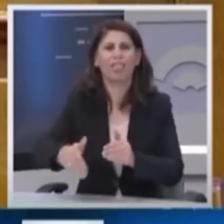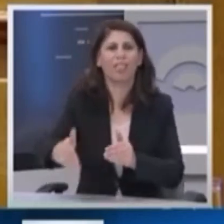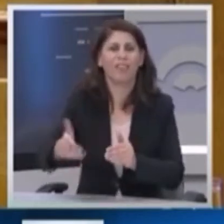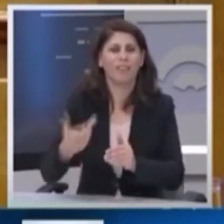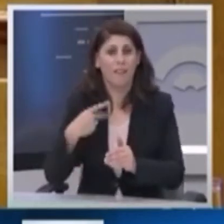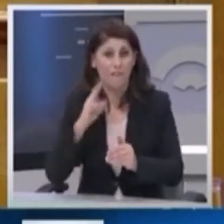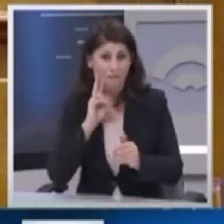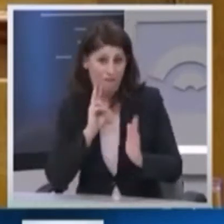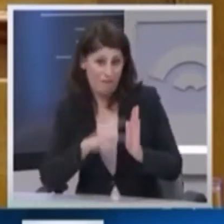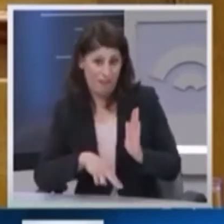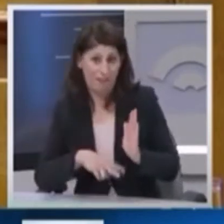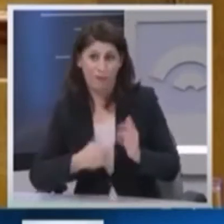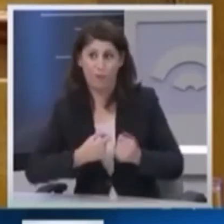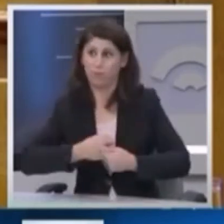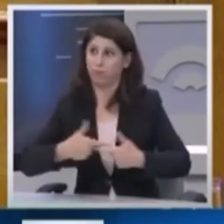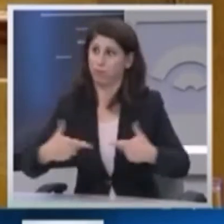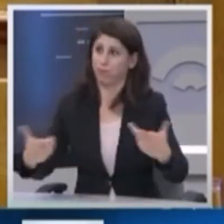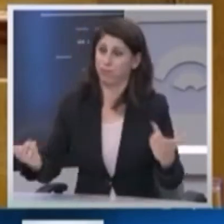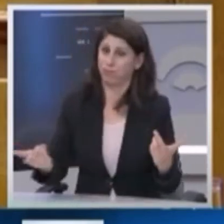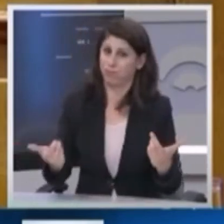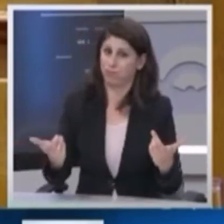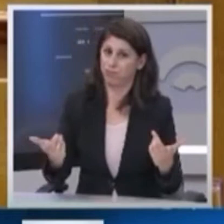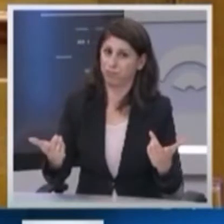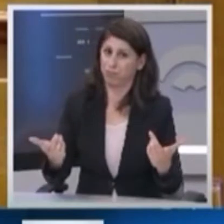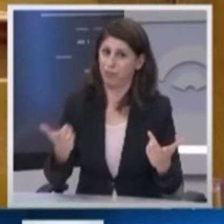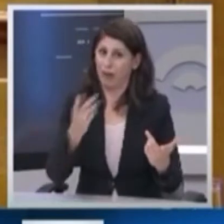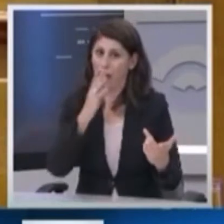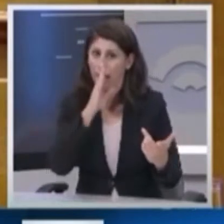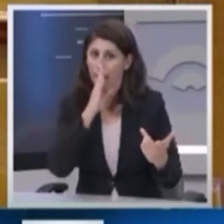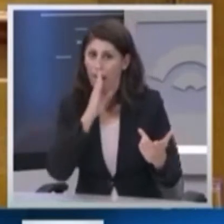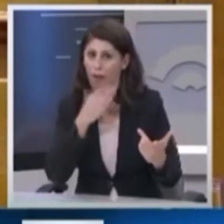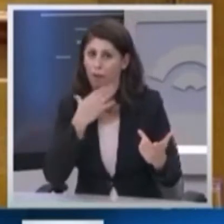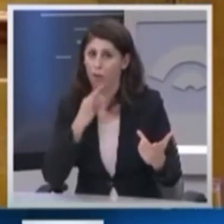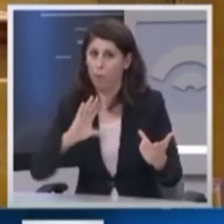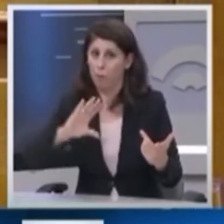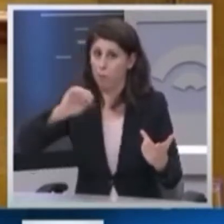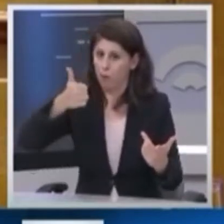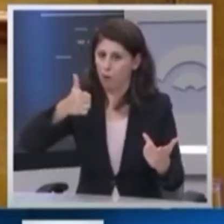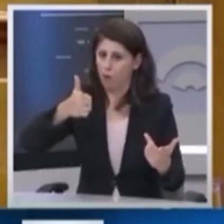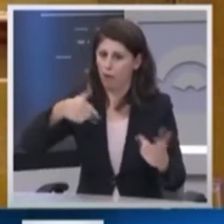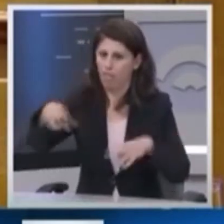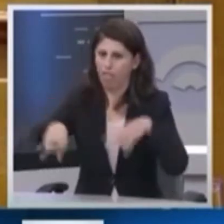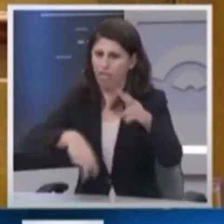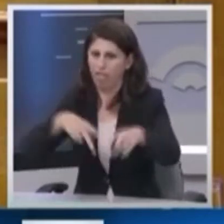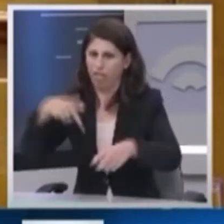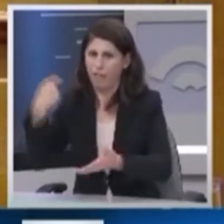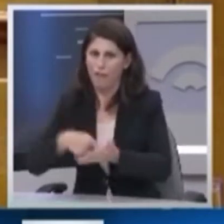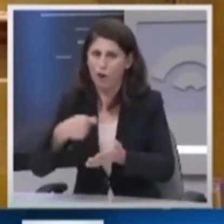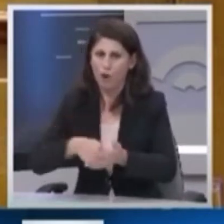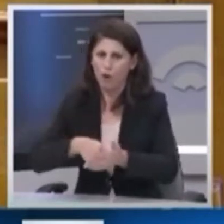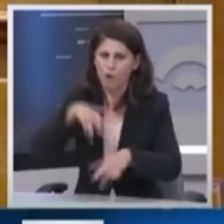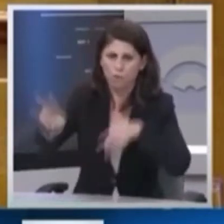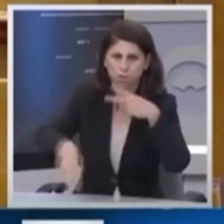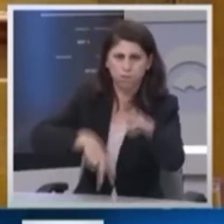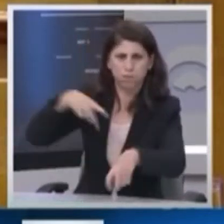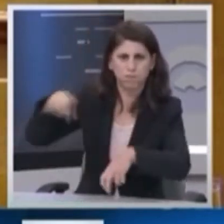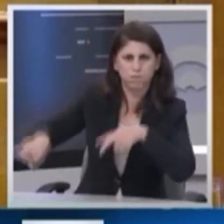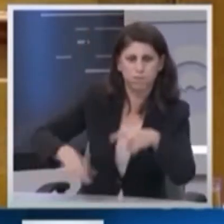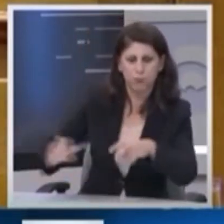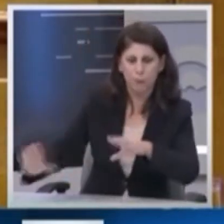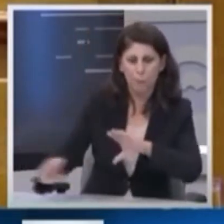Εμφανίζεται φαινομενικά γαλαντόμος σε παροχές, αφού αποδυσάβρισε πόρους και εισοδήματα με άγρια φορολογική επιδρομή.